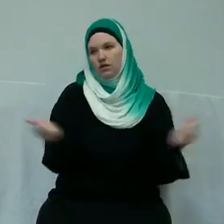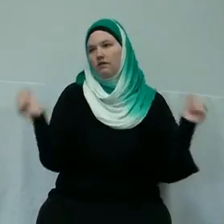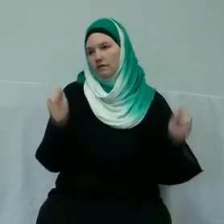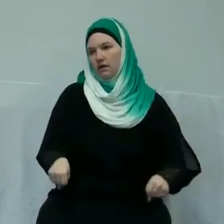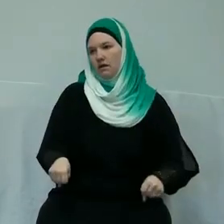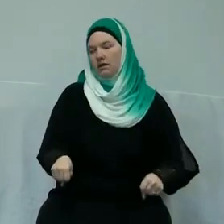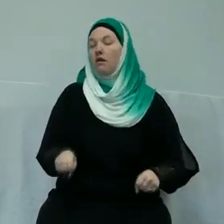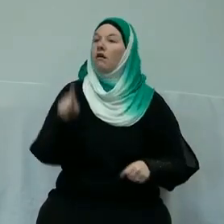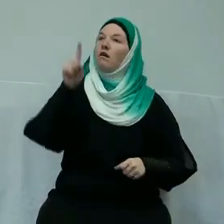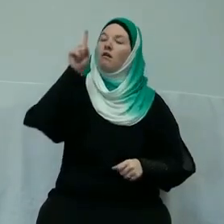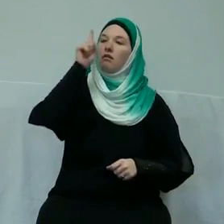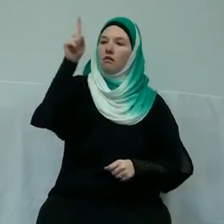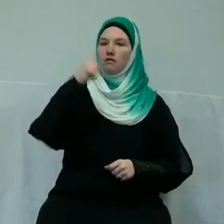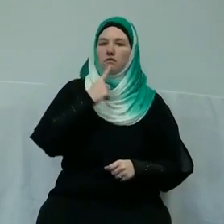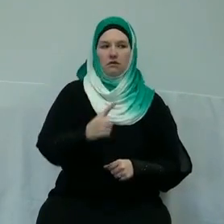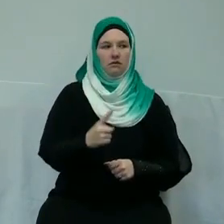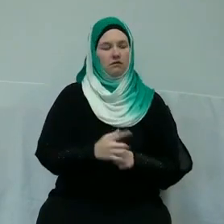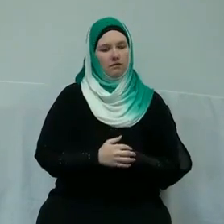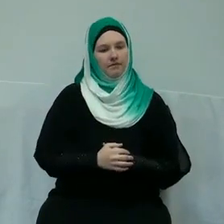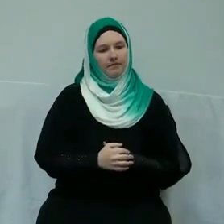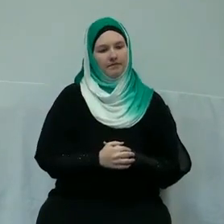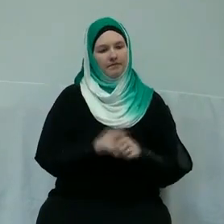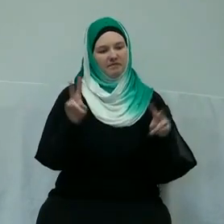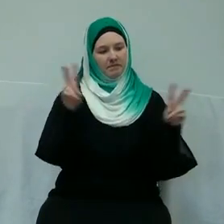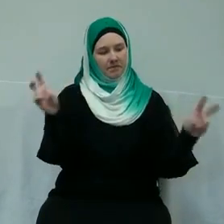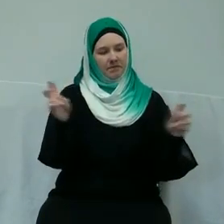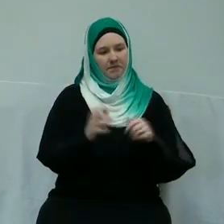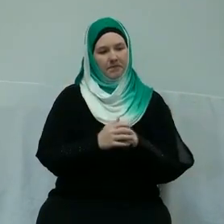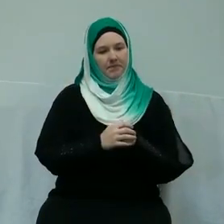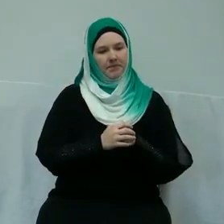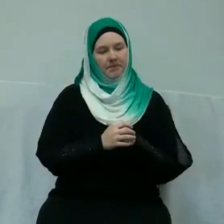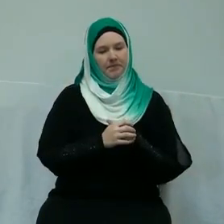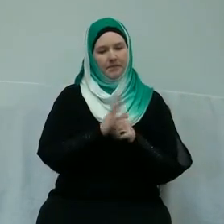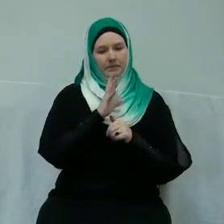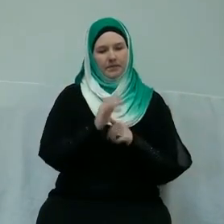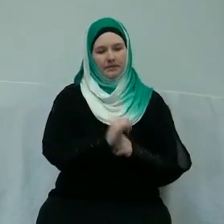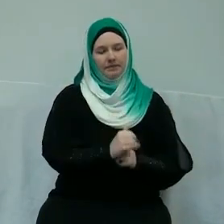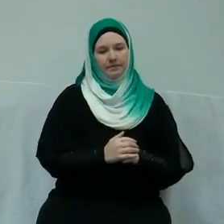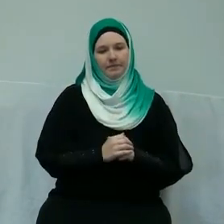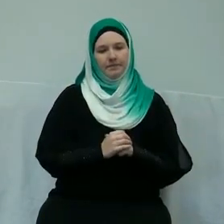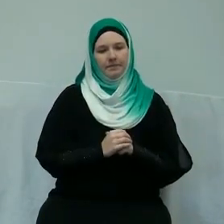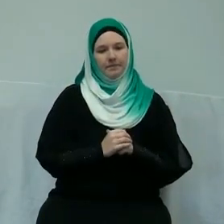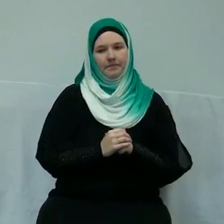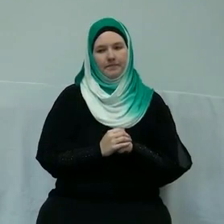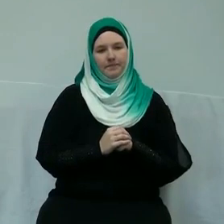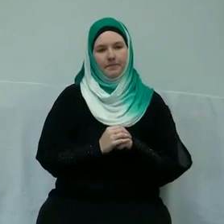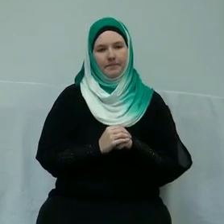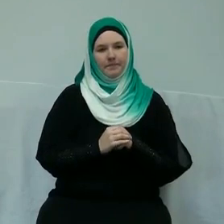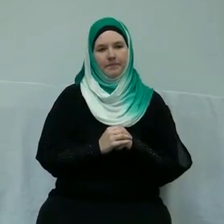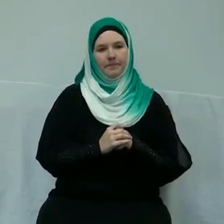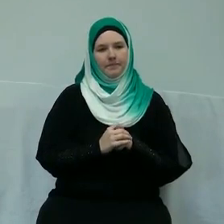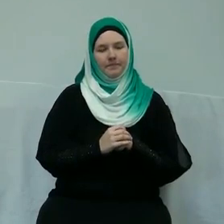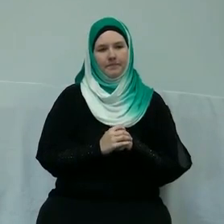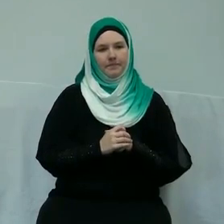subhanahu wa ta'ala says, وَأَعِدُّوا لَهُمْ مَا اسْتَطَعْتُمْ مِنْ قُوَّةٍ وَمِنْ رِبَاطِ الْخَيْلِ تُرْهِبُونَ